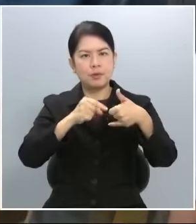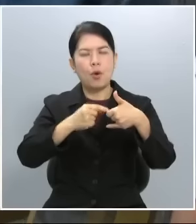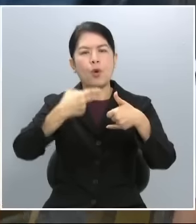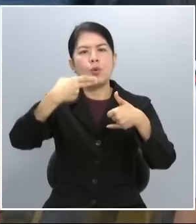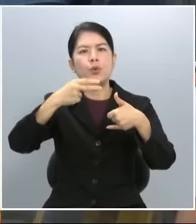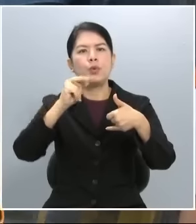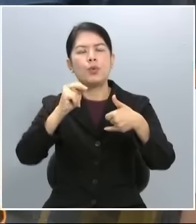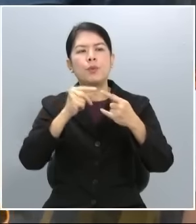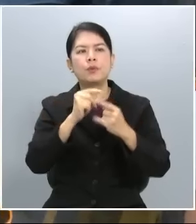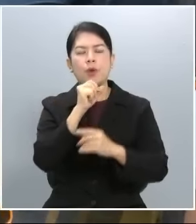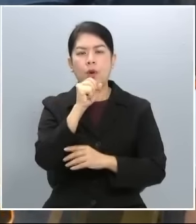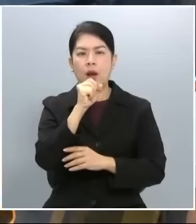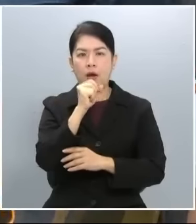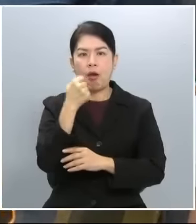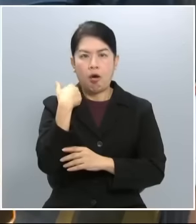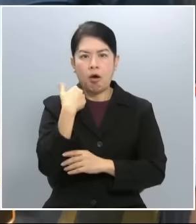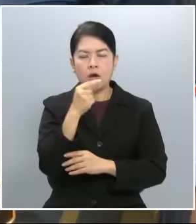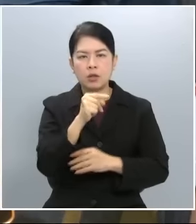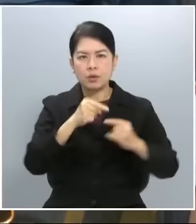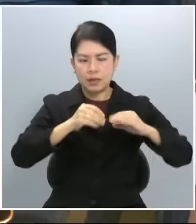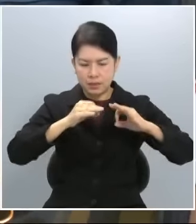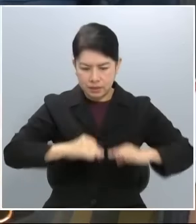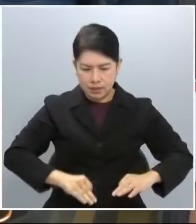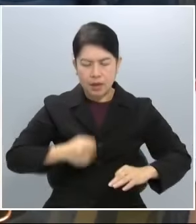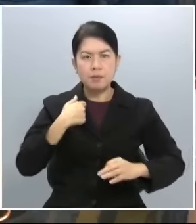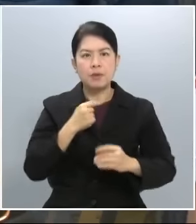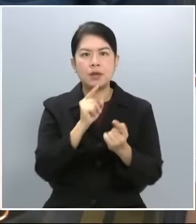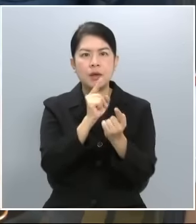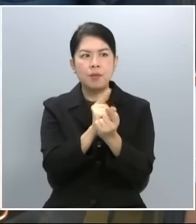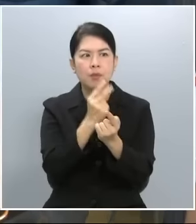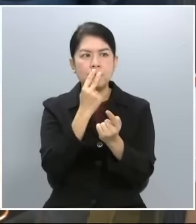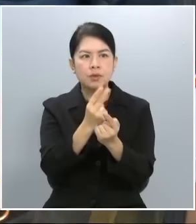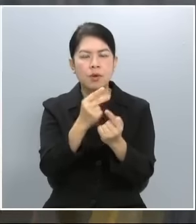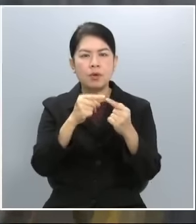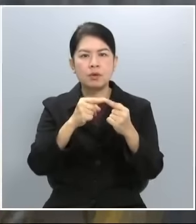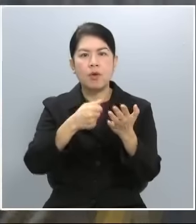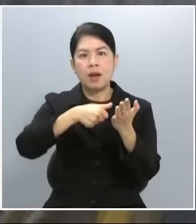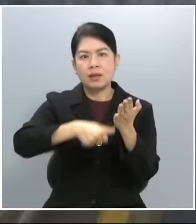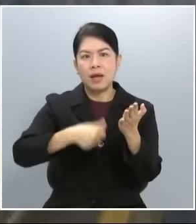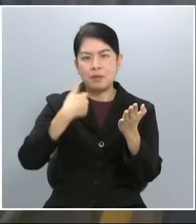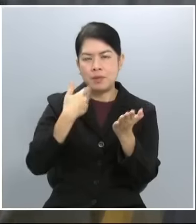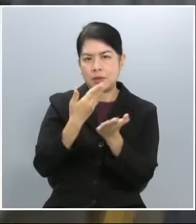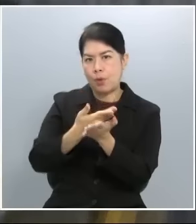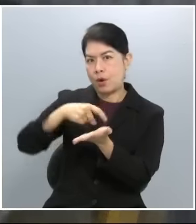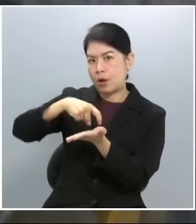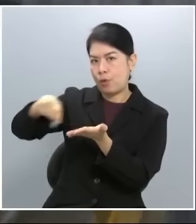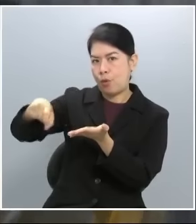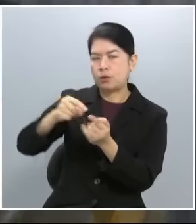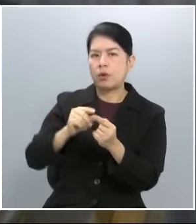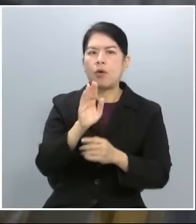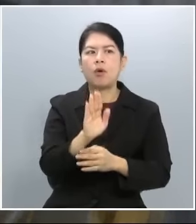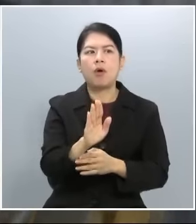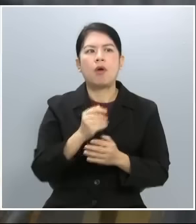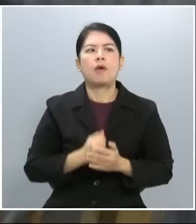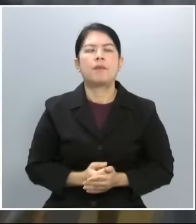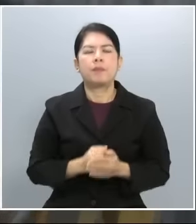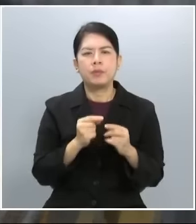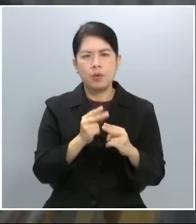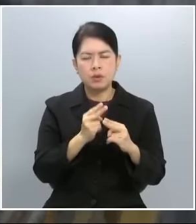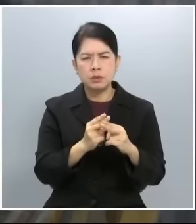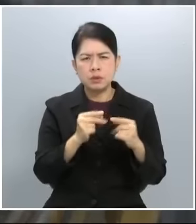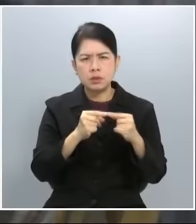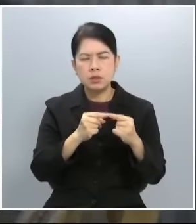ดสินใจหลังจากได้พบสเตทเมนต์เป็นการโอนเงินออกจากบัญชีของห้างหุ้นส่วนจำกัด